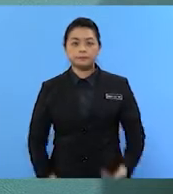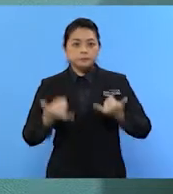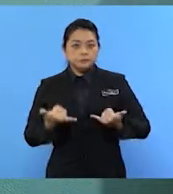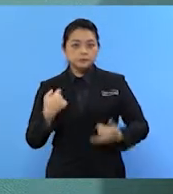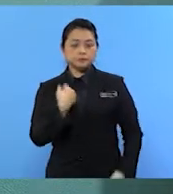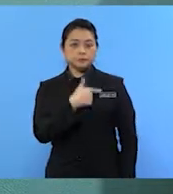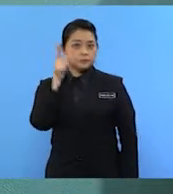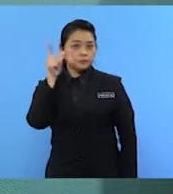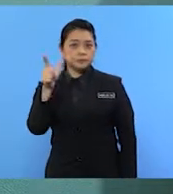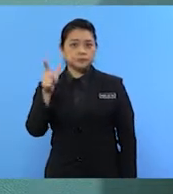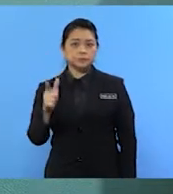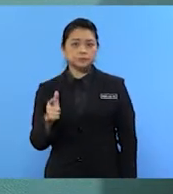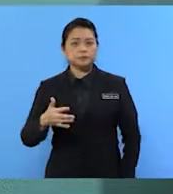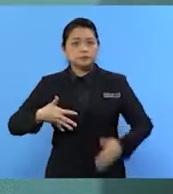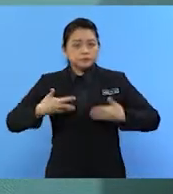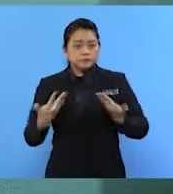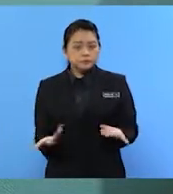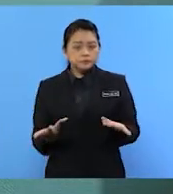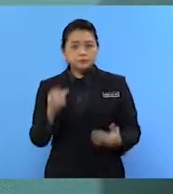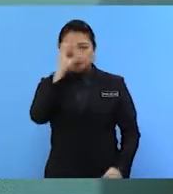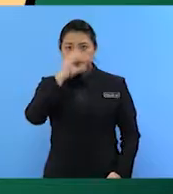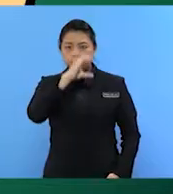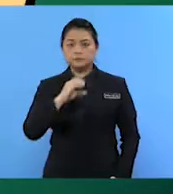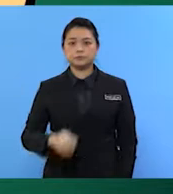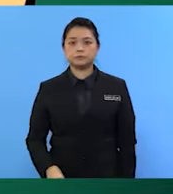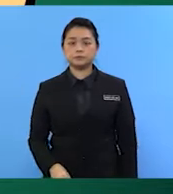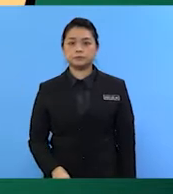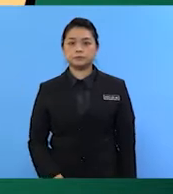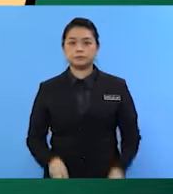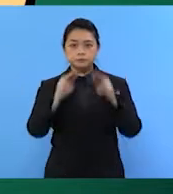Sekarang kita lihat bagaimana mencari